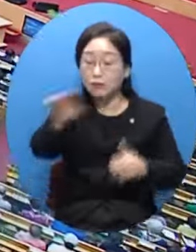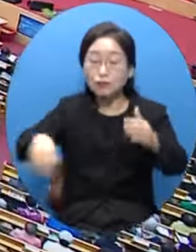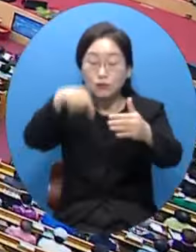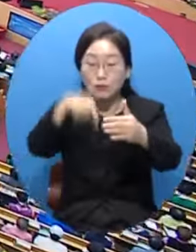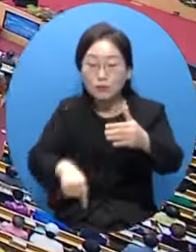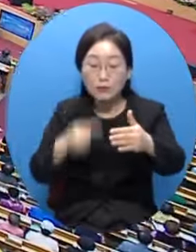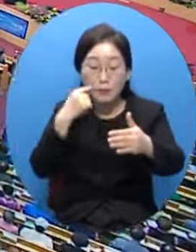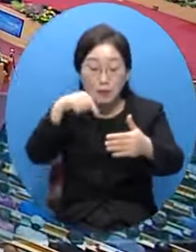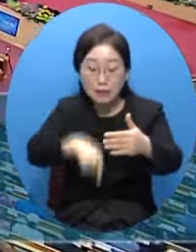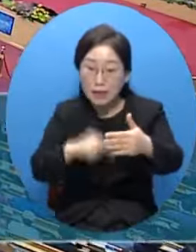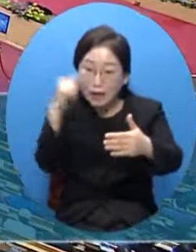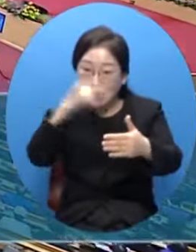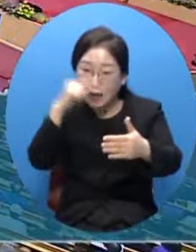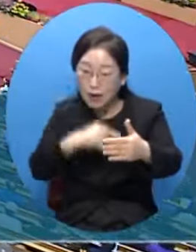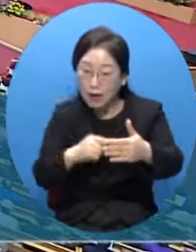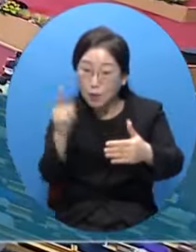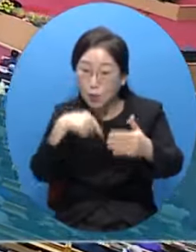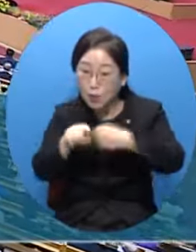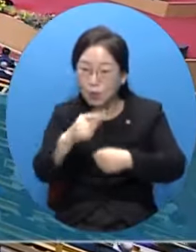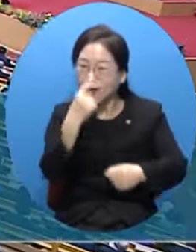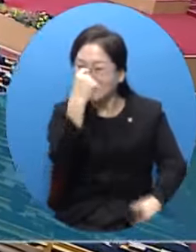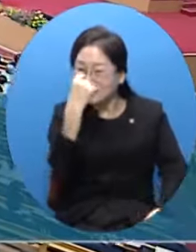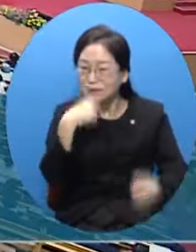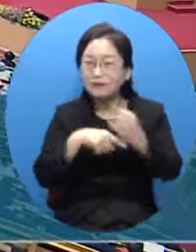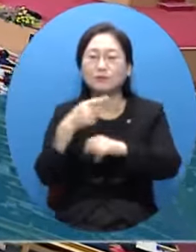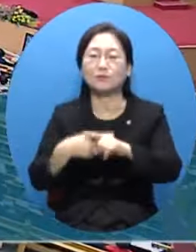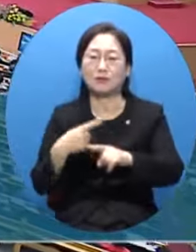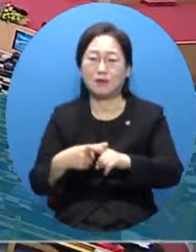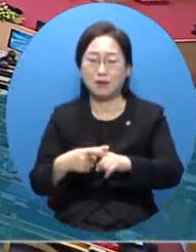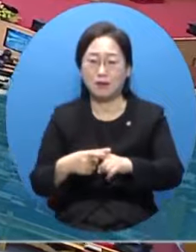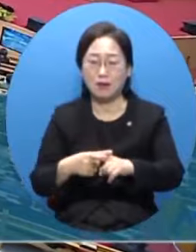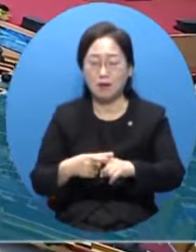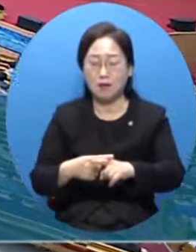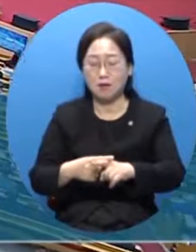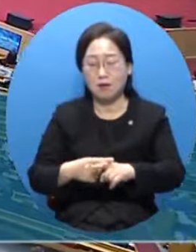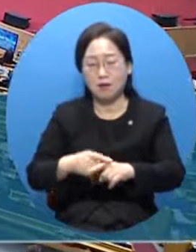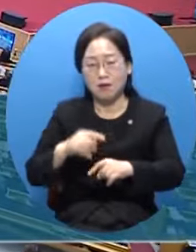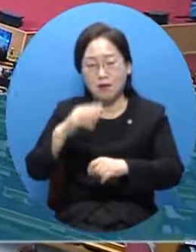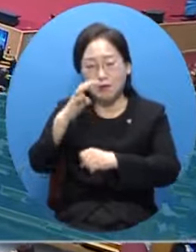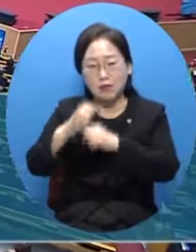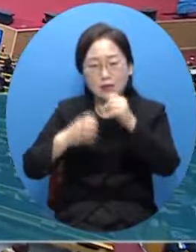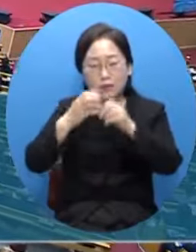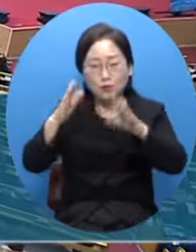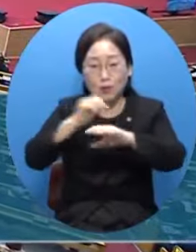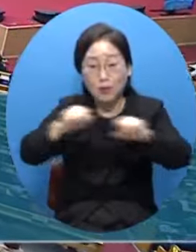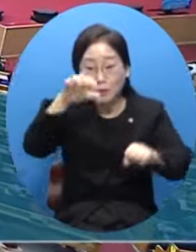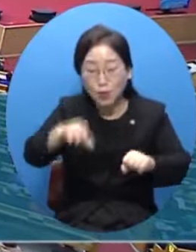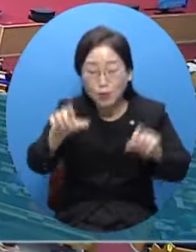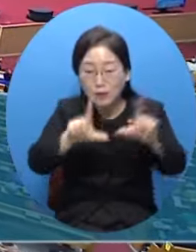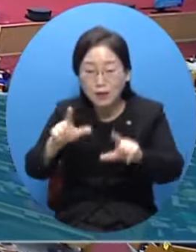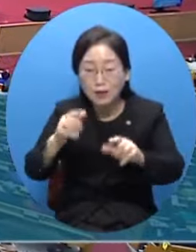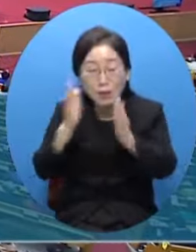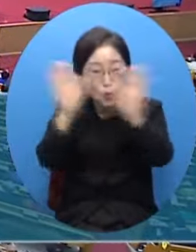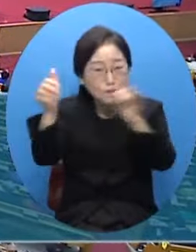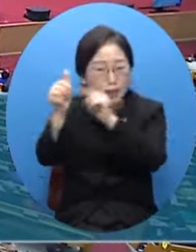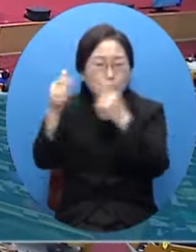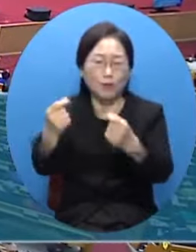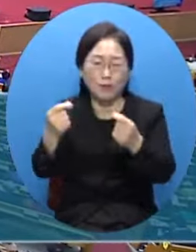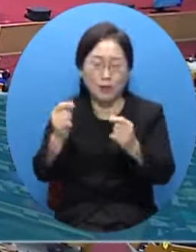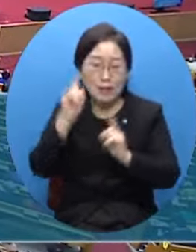이 악이 가시가 있습니다. 왕자로 40년 동안 살았던 모세도 가시떨기 인생이었습니다. 혈기